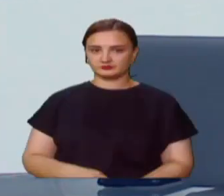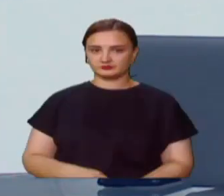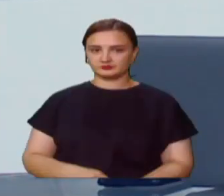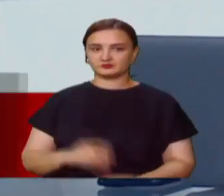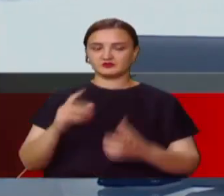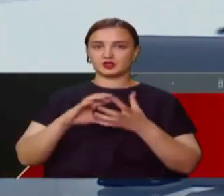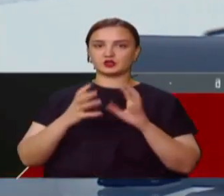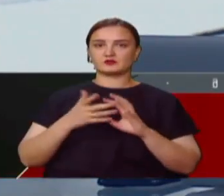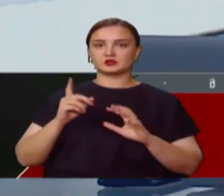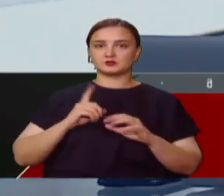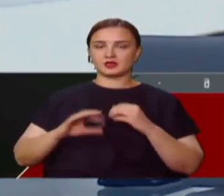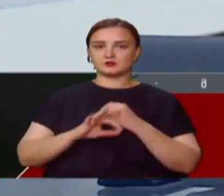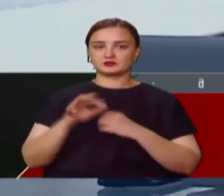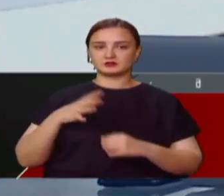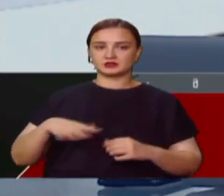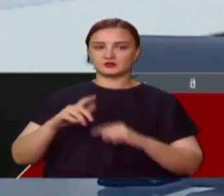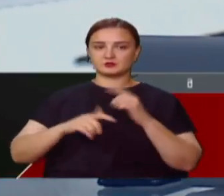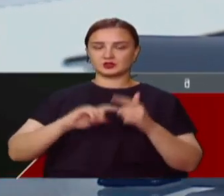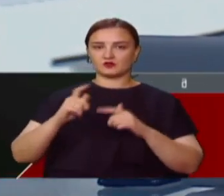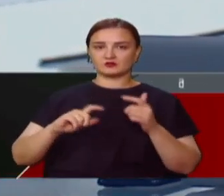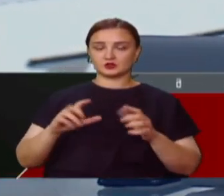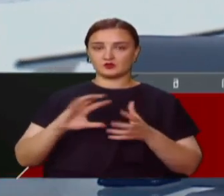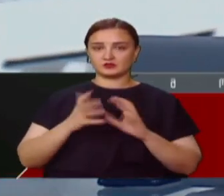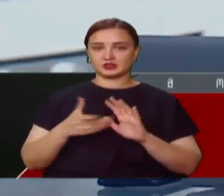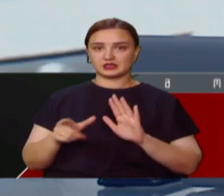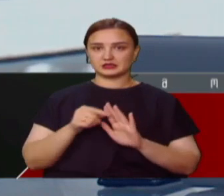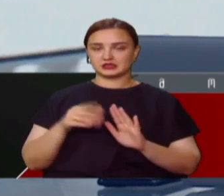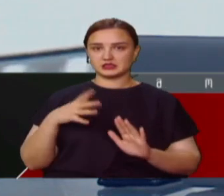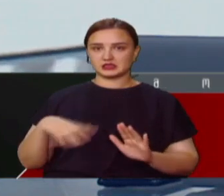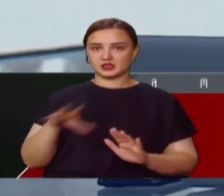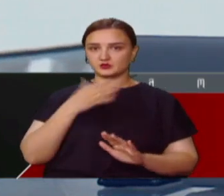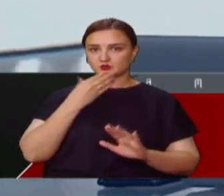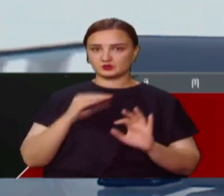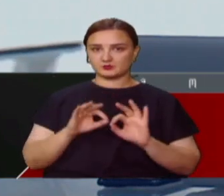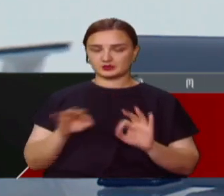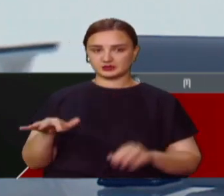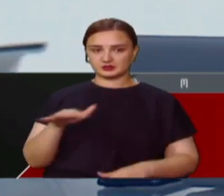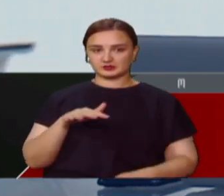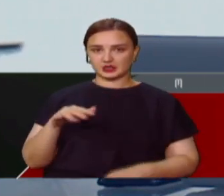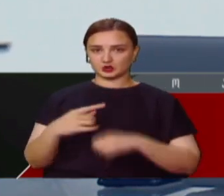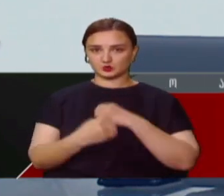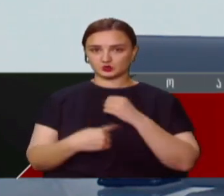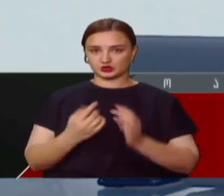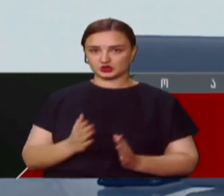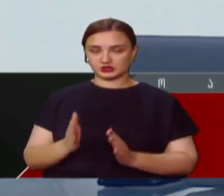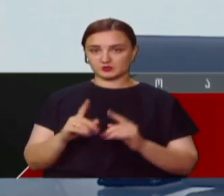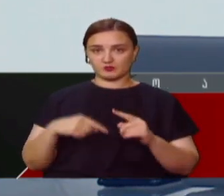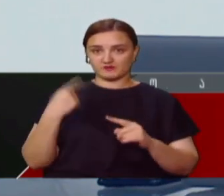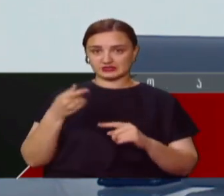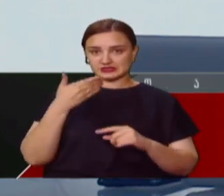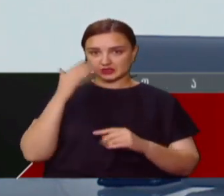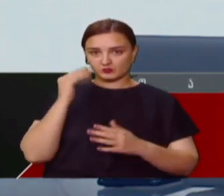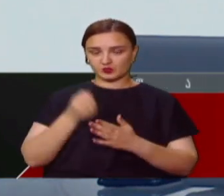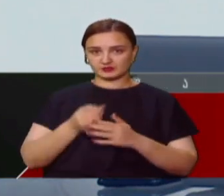პირველ თავსელო დებიან აღმოსავლეთ საქართველოს მთიანეთში თოვთან ერთად დაიხურება საქართველოს ულამაზეს მხარეში თუშეთში ასასვლელი გზაც მომავალი წლის